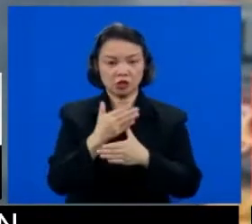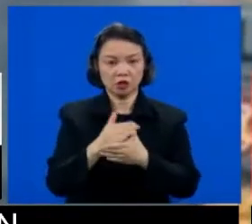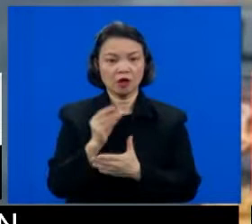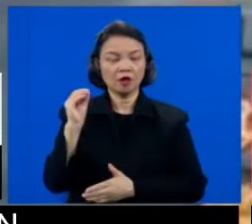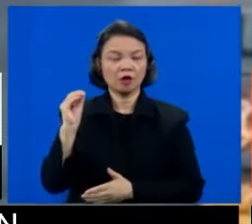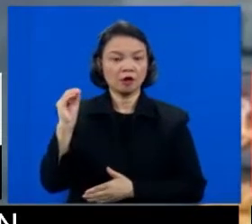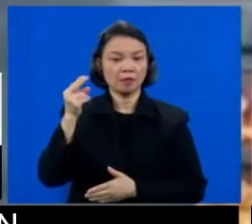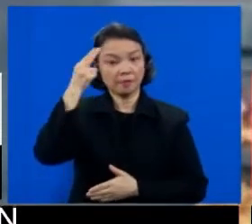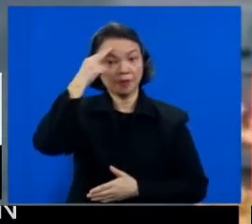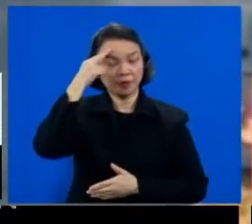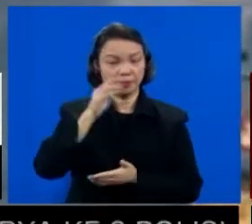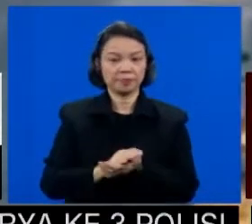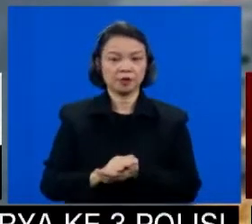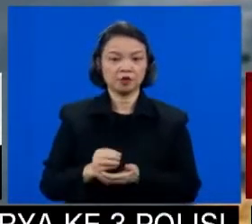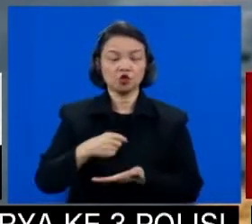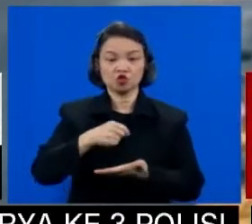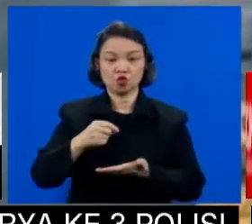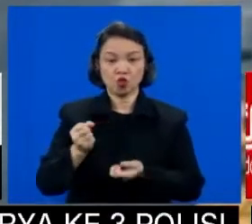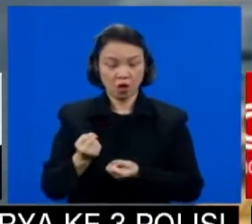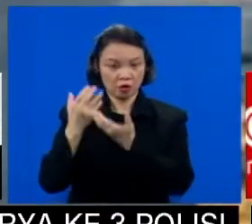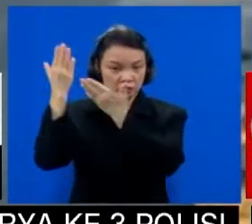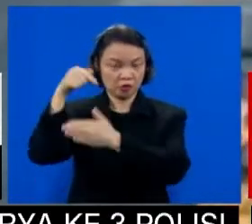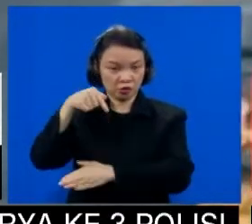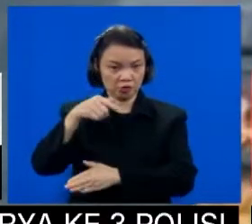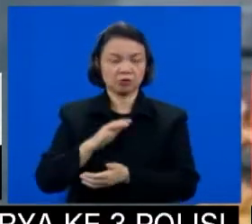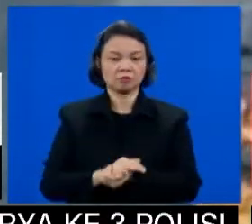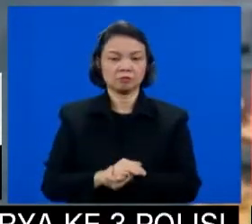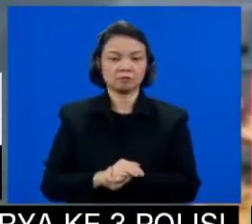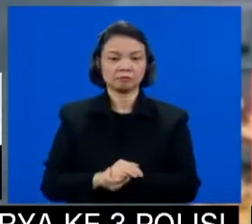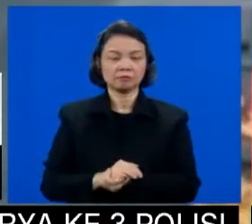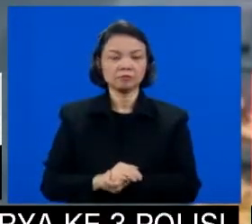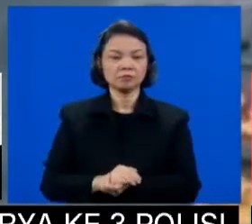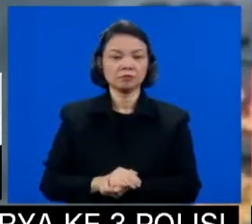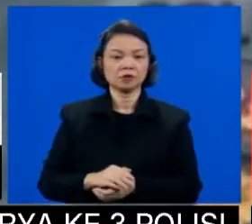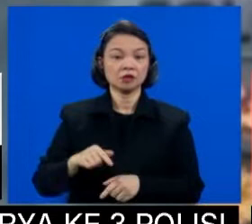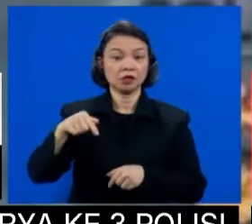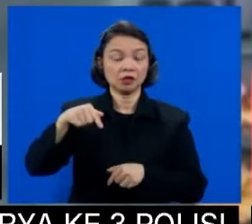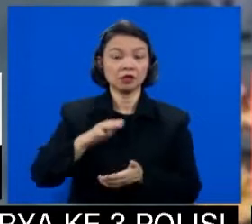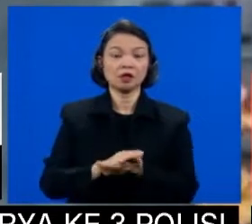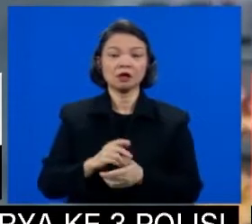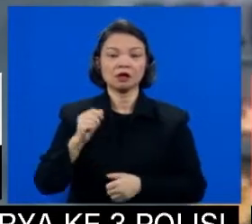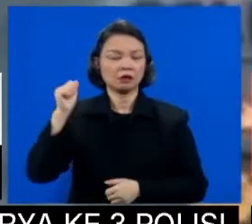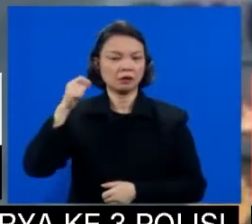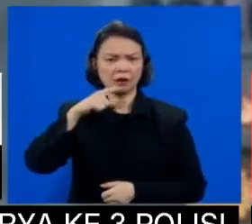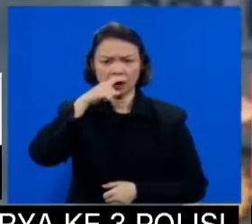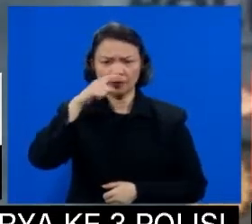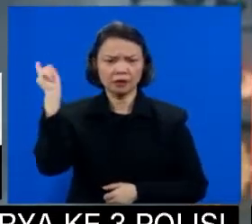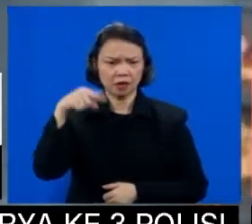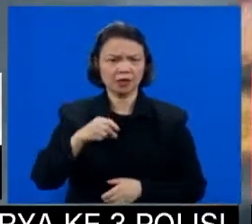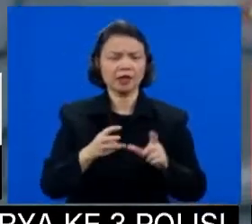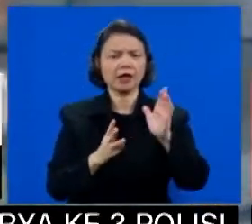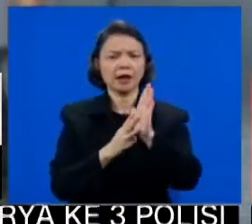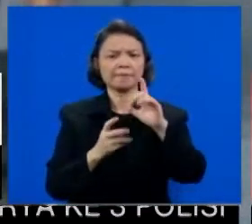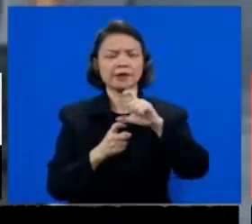pesantren Sidikiyah, Kiai Muhtar Mukti, yang tak lain juga ayah dari MSAT. Dalam video berdurasi 1